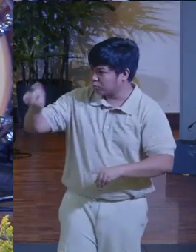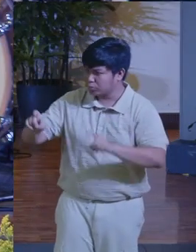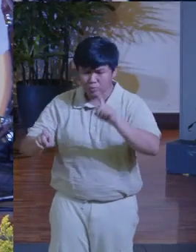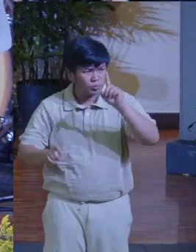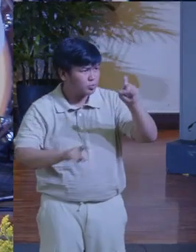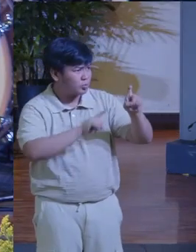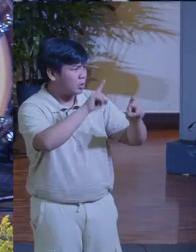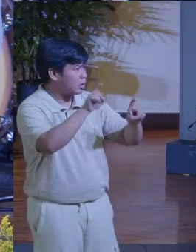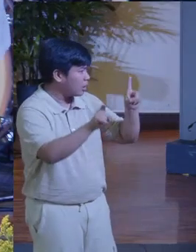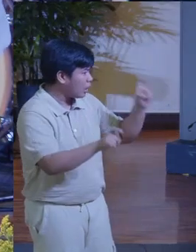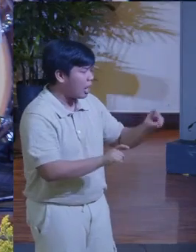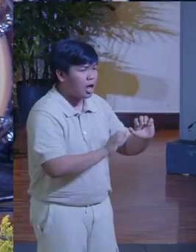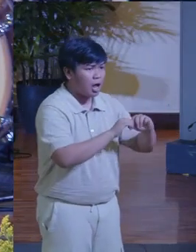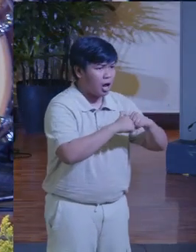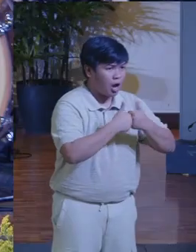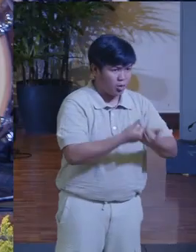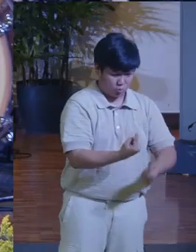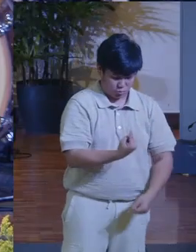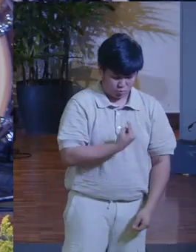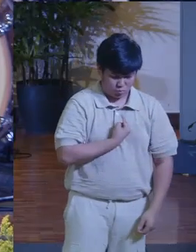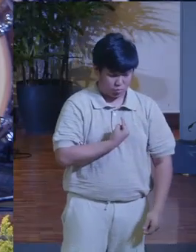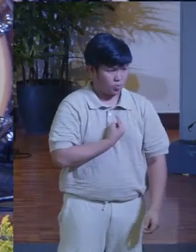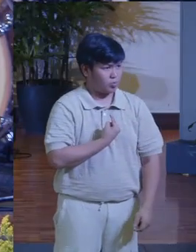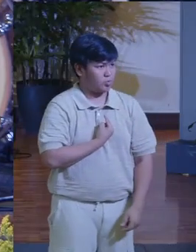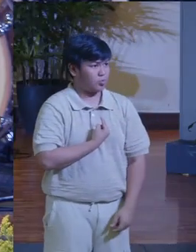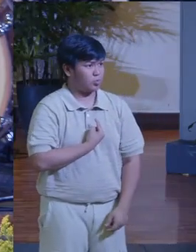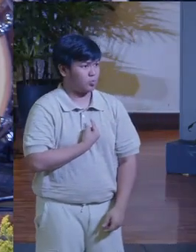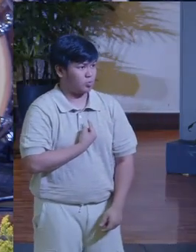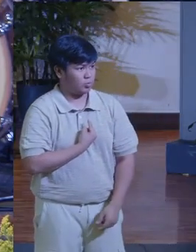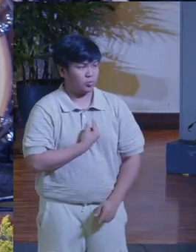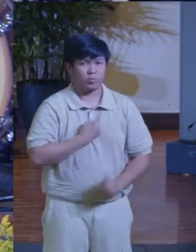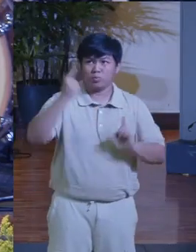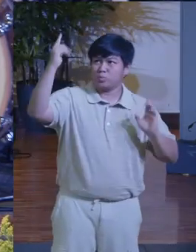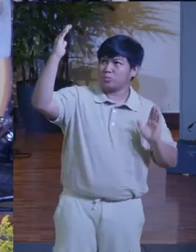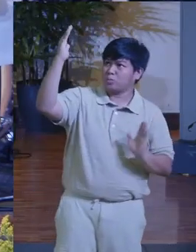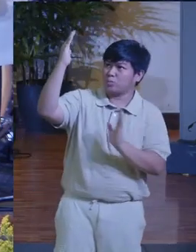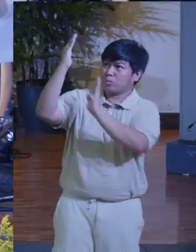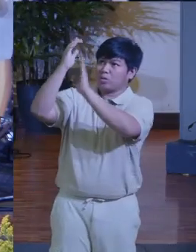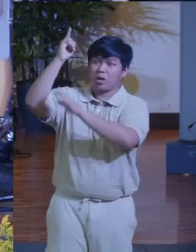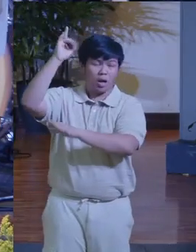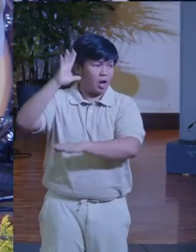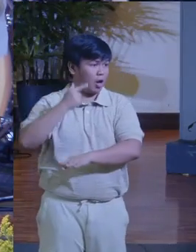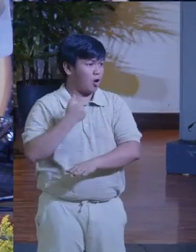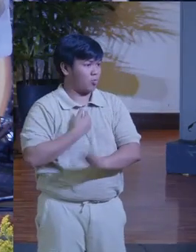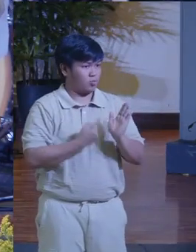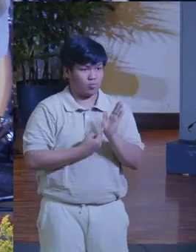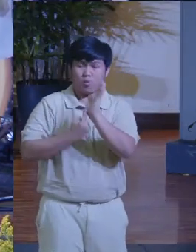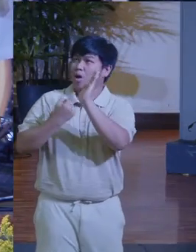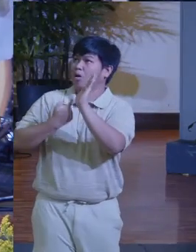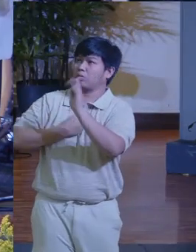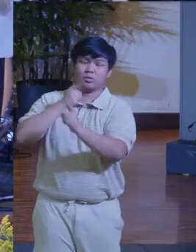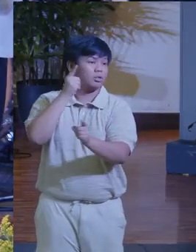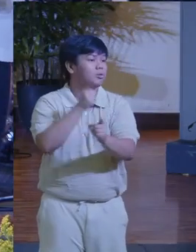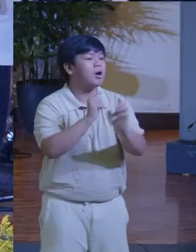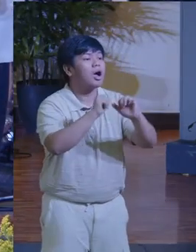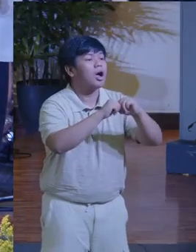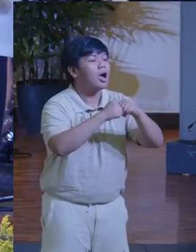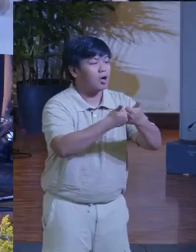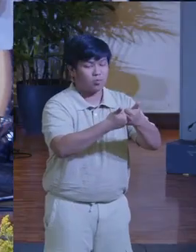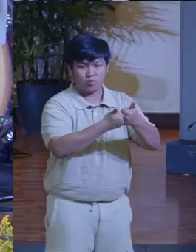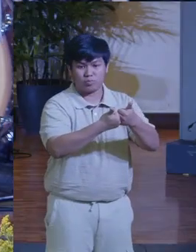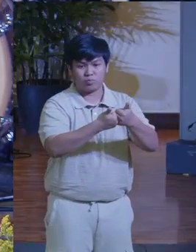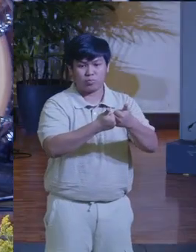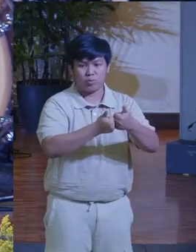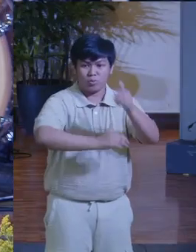but how can a man be in the right before God? Job chapter 9